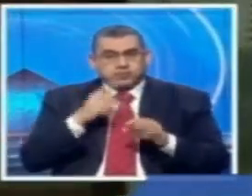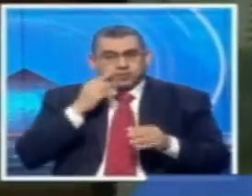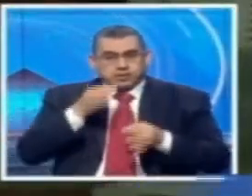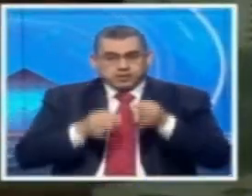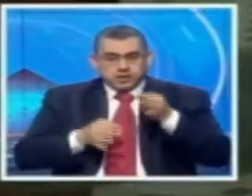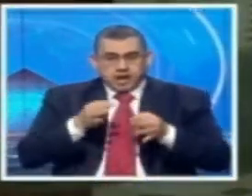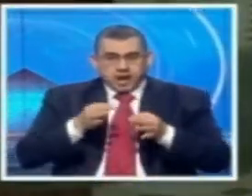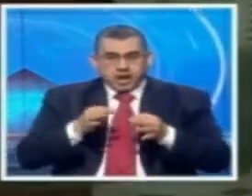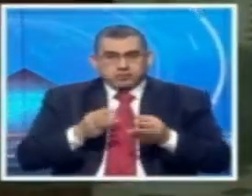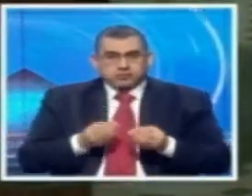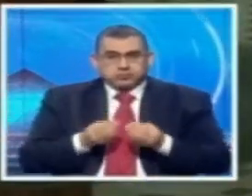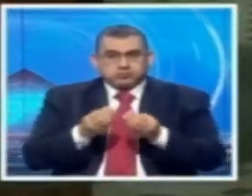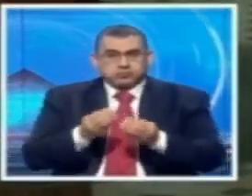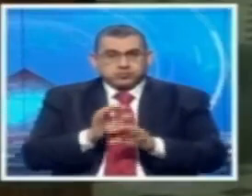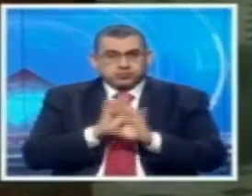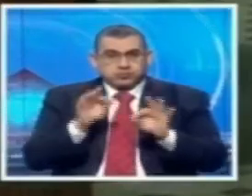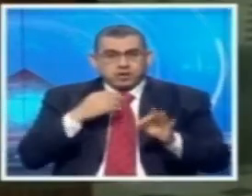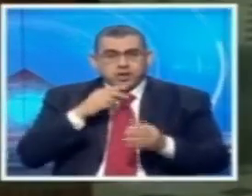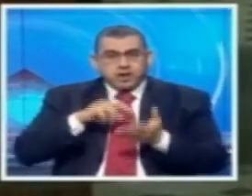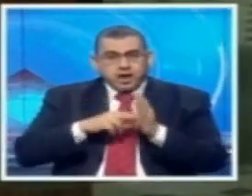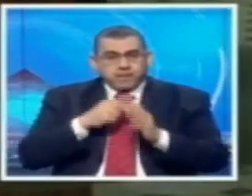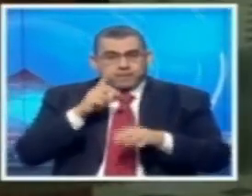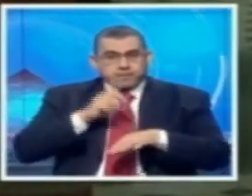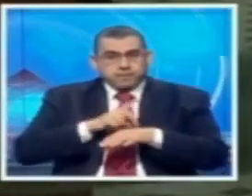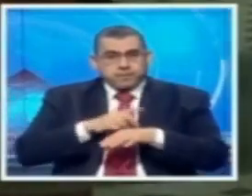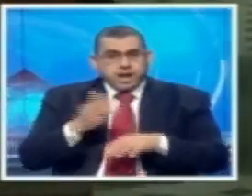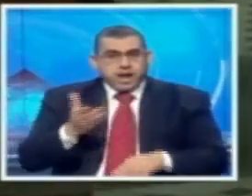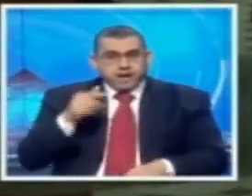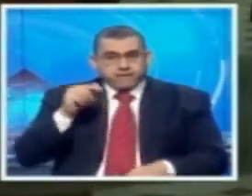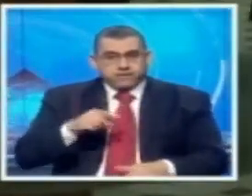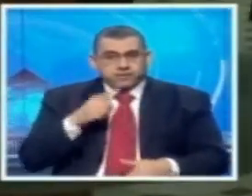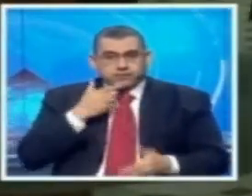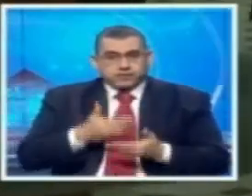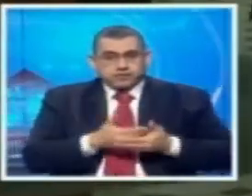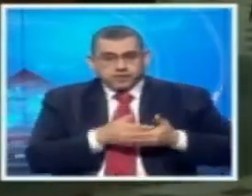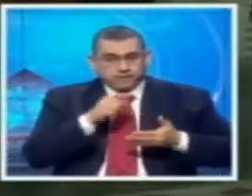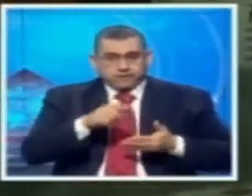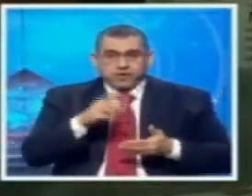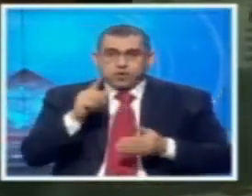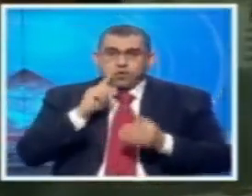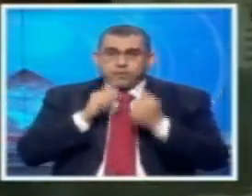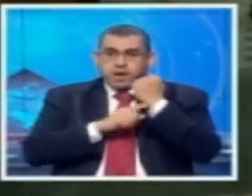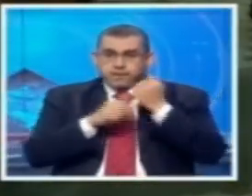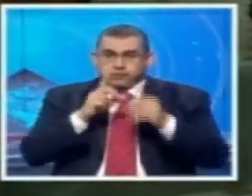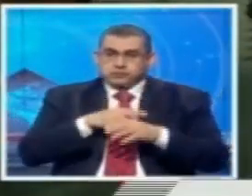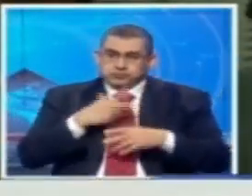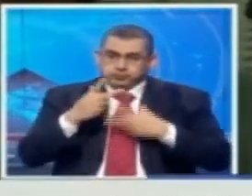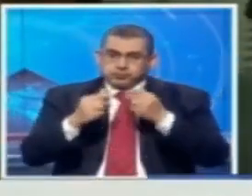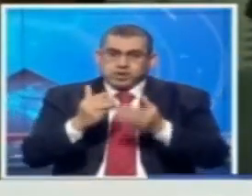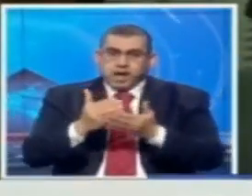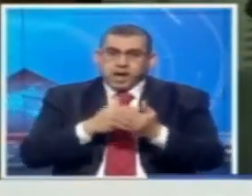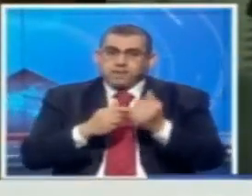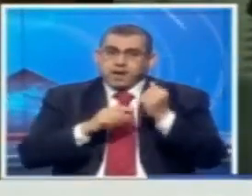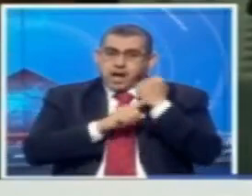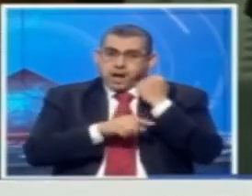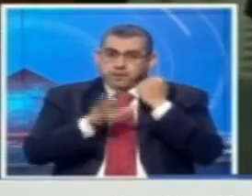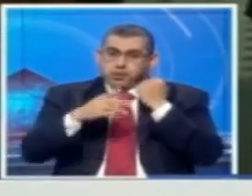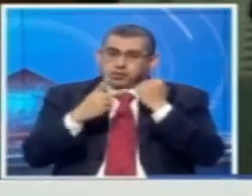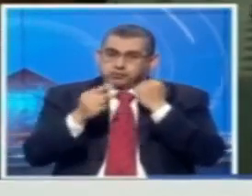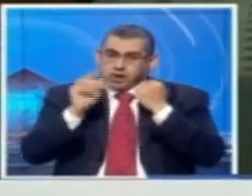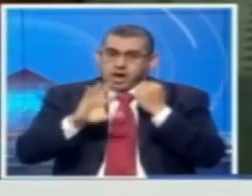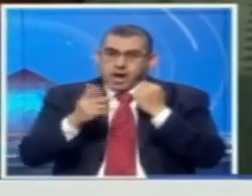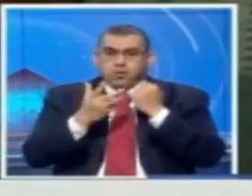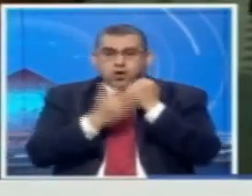اللي منوطه بانها تشخص اي امراض موجوده في البيبي او فيها ينفع نعالجها وهي حامل او اول الولاده